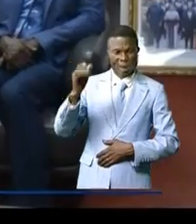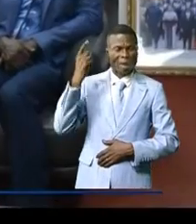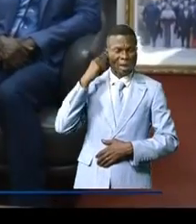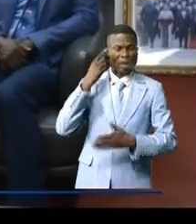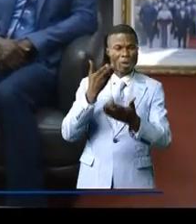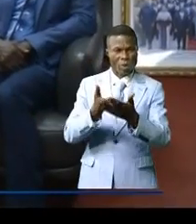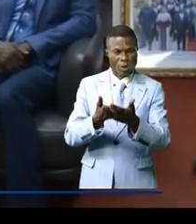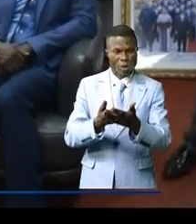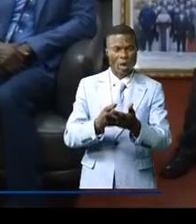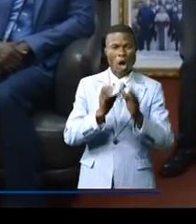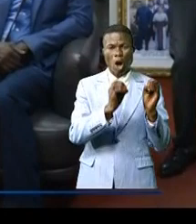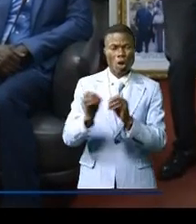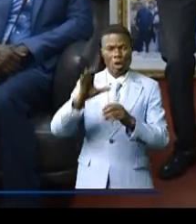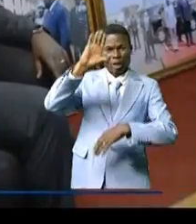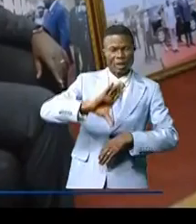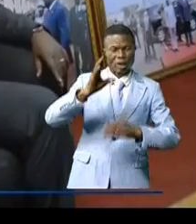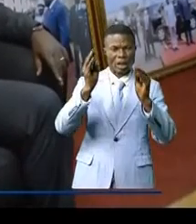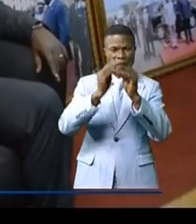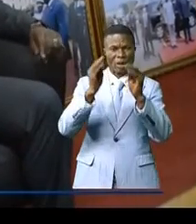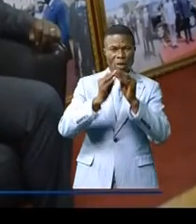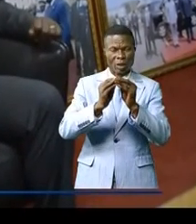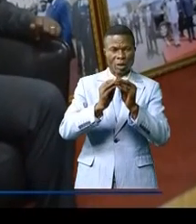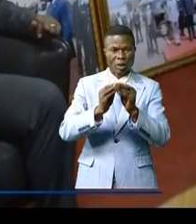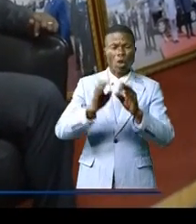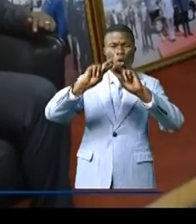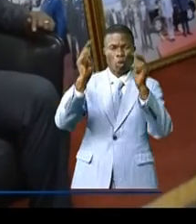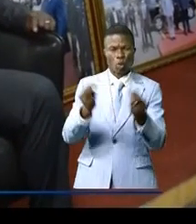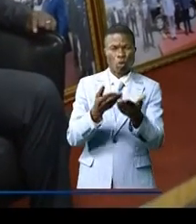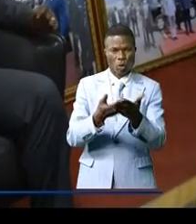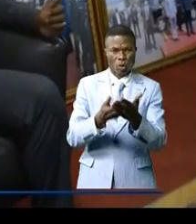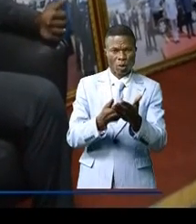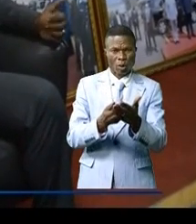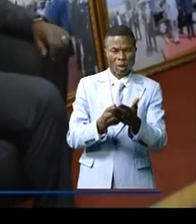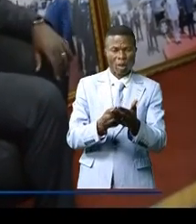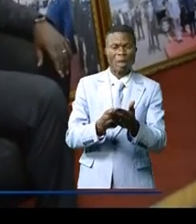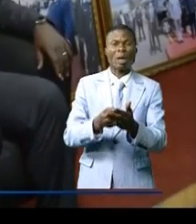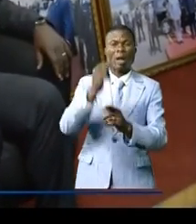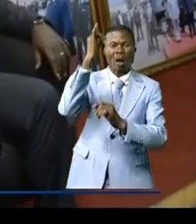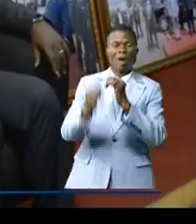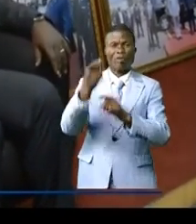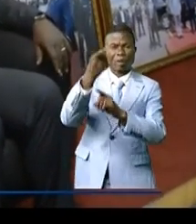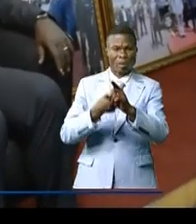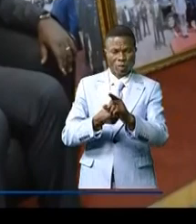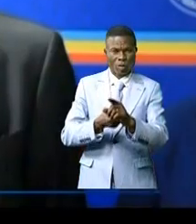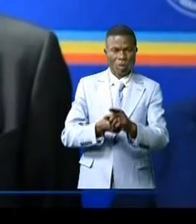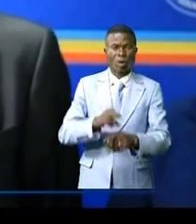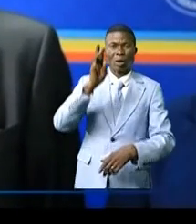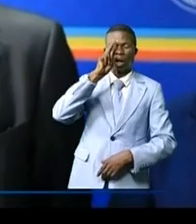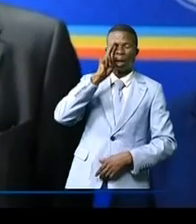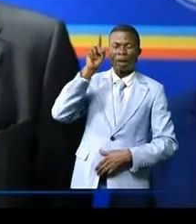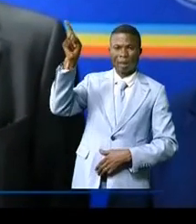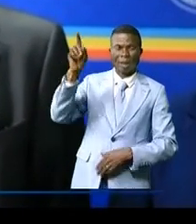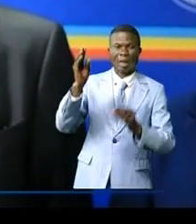occasion de la tenue du cinquième sommet de la dite commission prévue à la fin de ce mois à Abuja, c'est au Nigeria. La